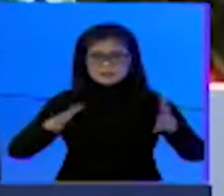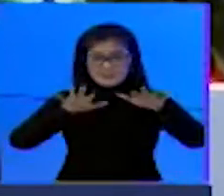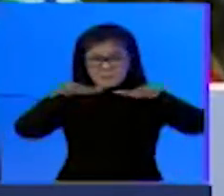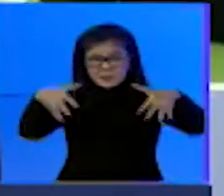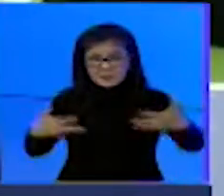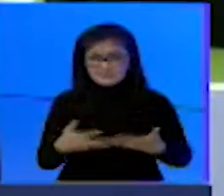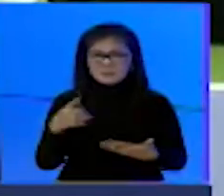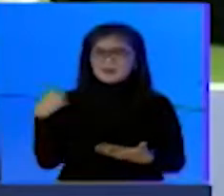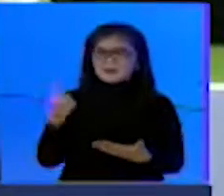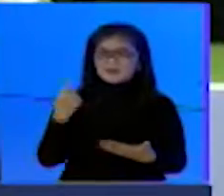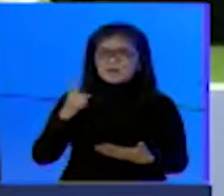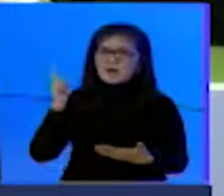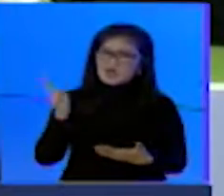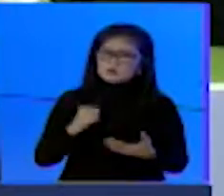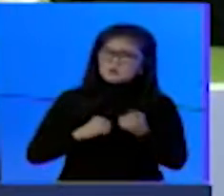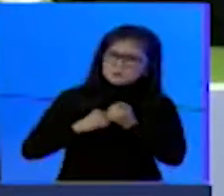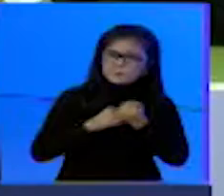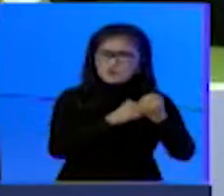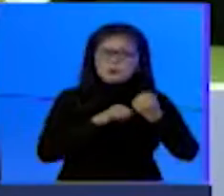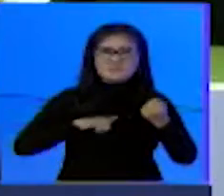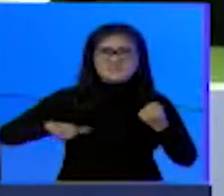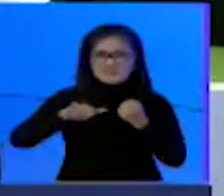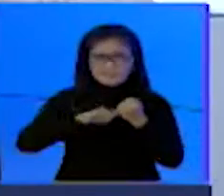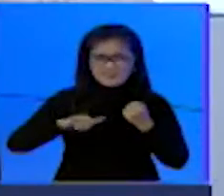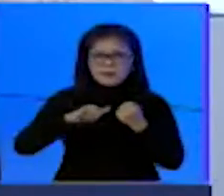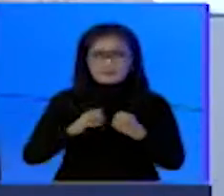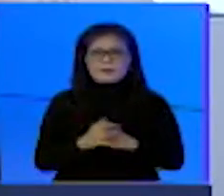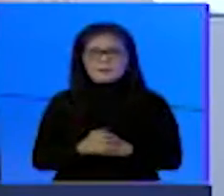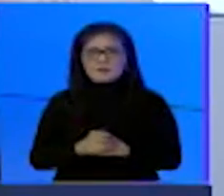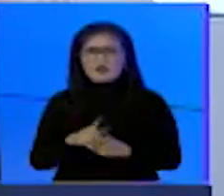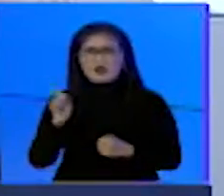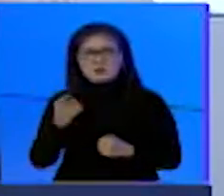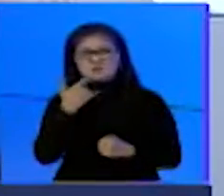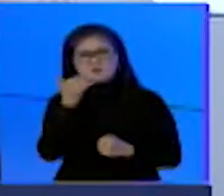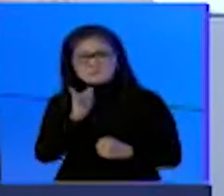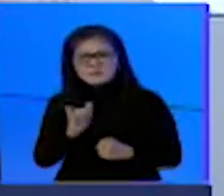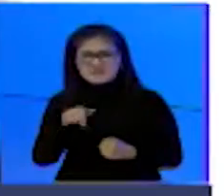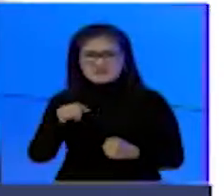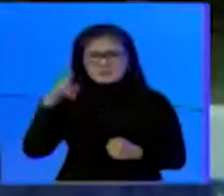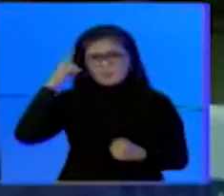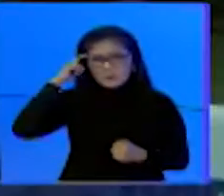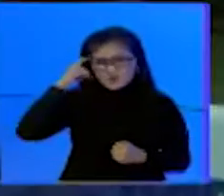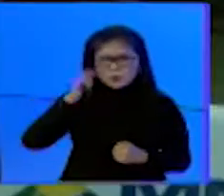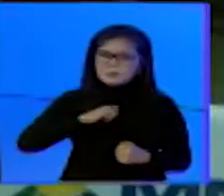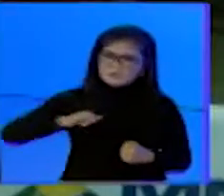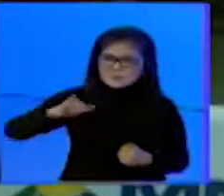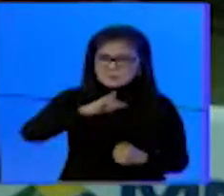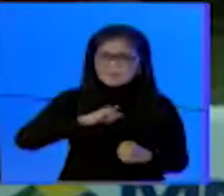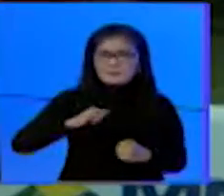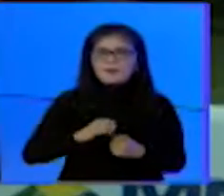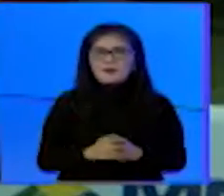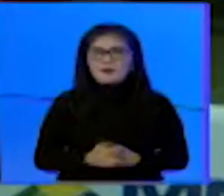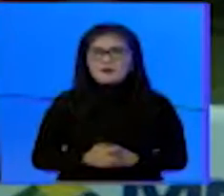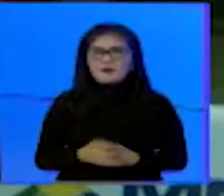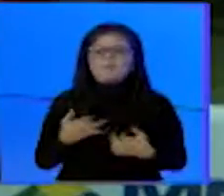bisa saling membantu, saling support, saling meningkatkan antusiasme supaya jangan ada jenuh. Kiranya ke